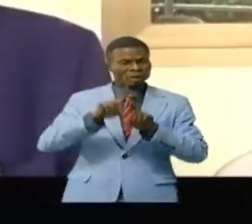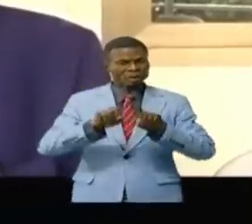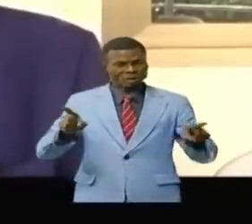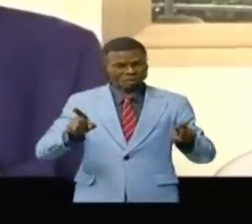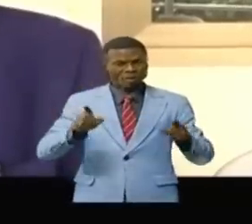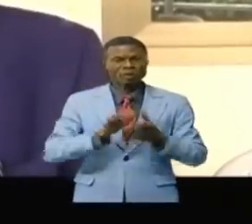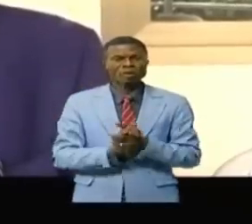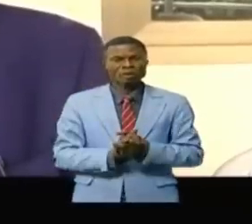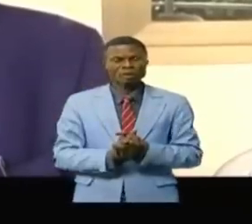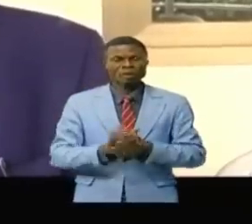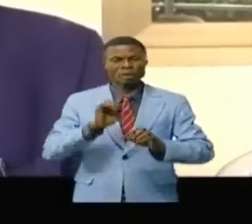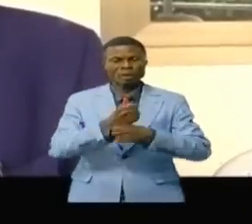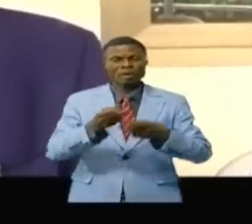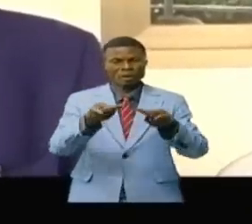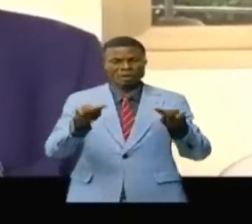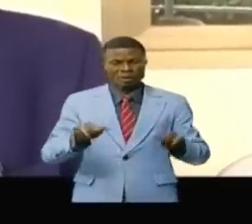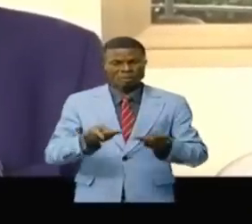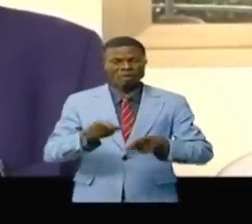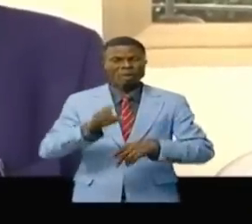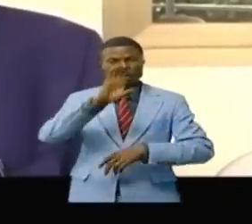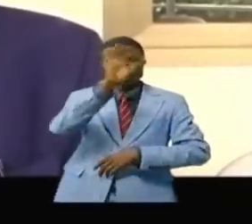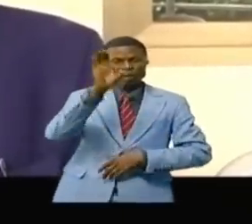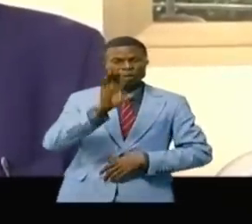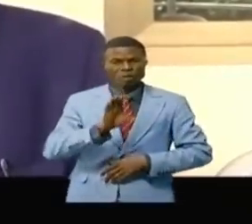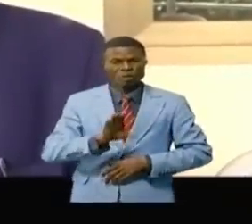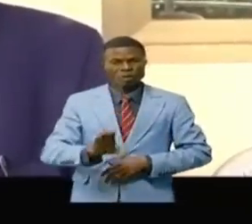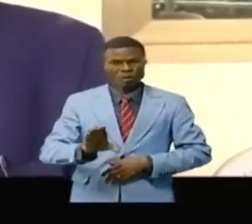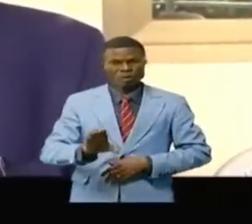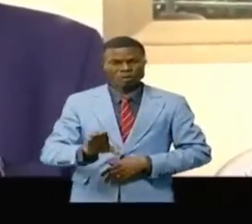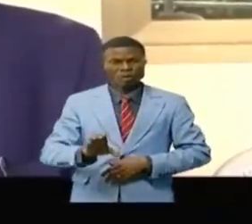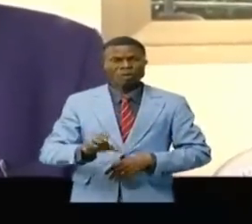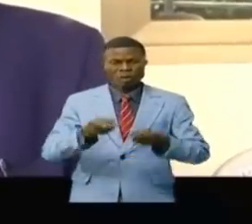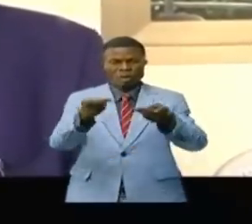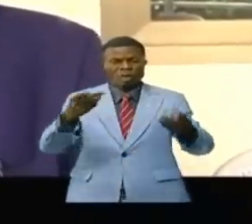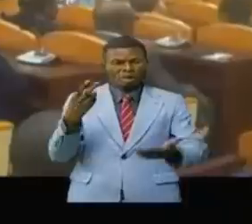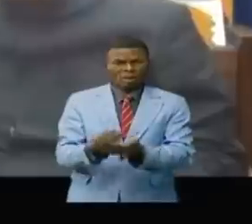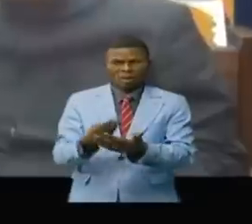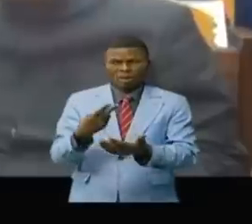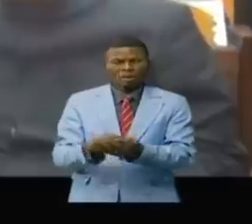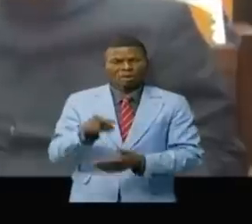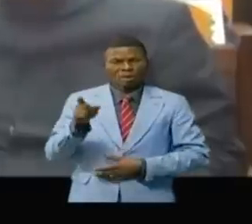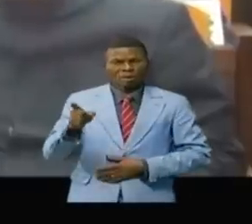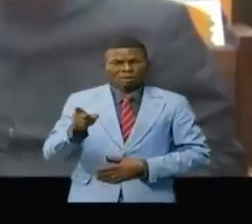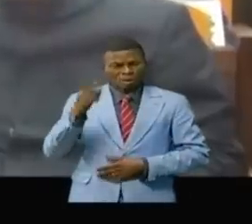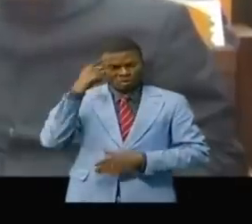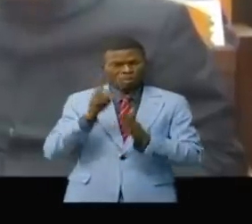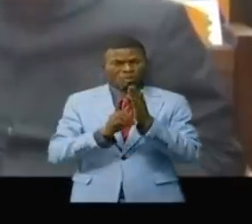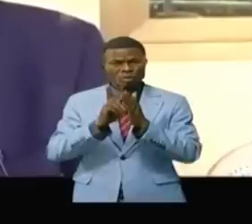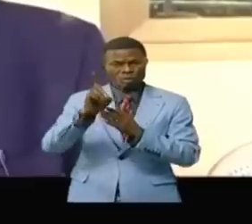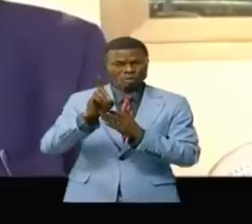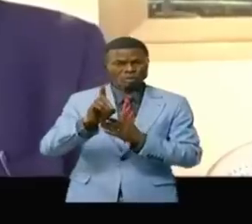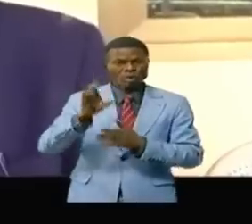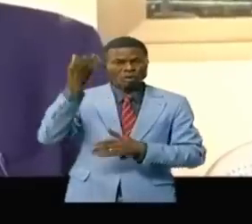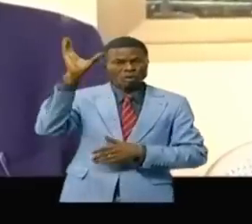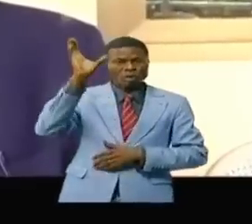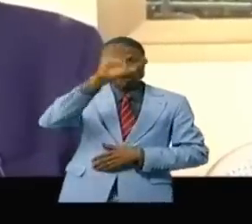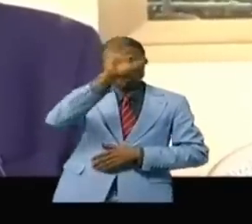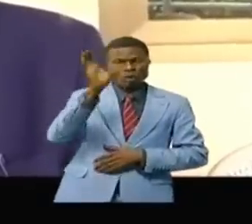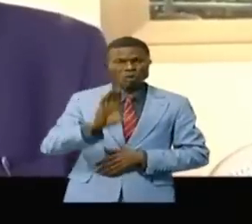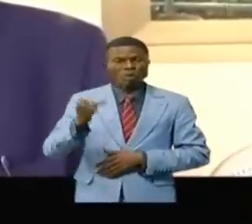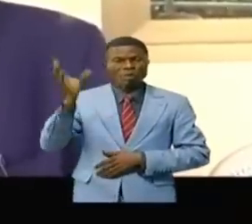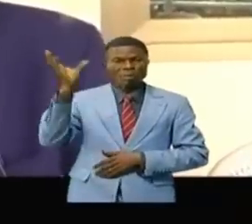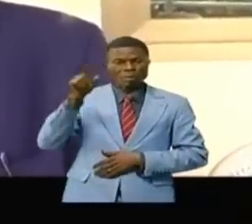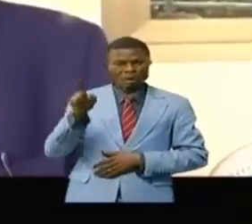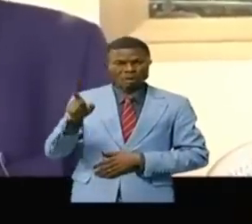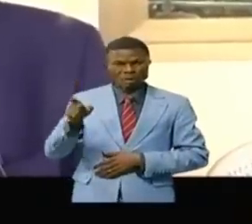un stade municipal à la dimension olympique à Mouéka. Après le développement de Mouéka, dirigeons Mouéka